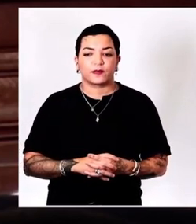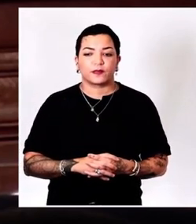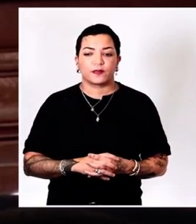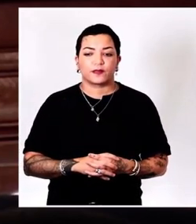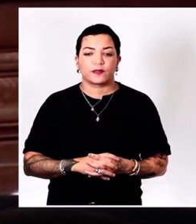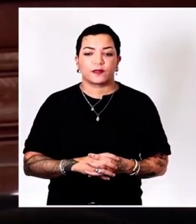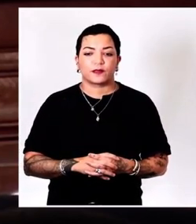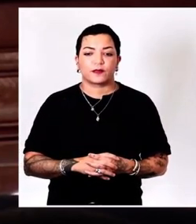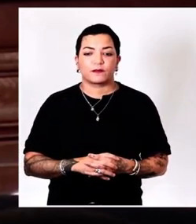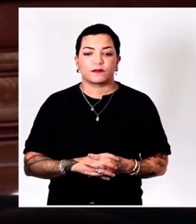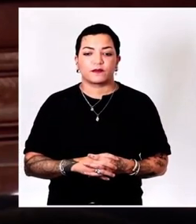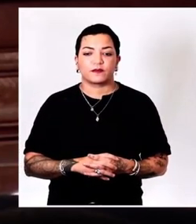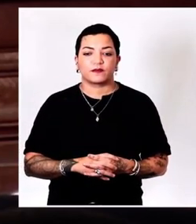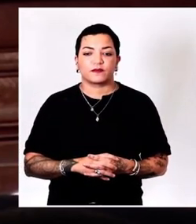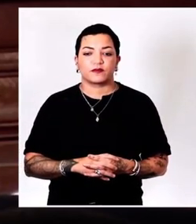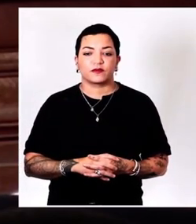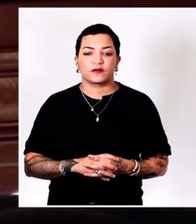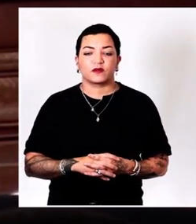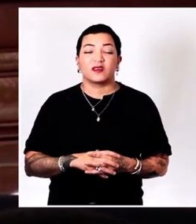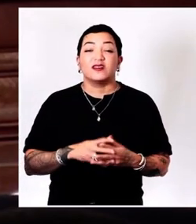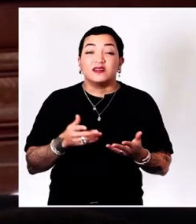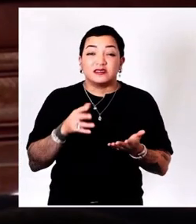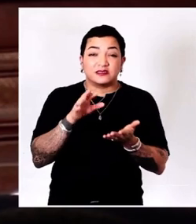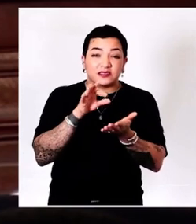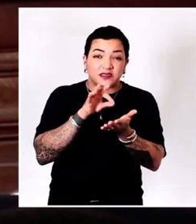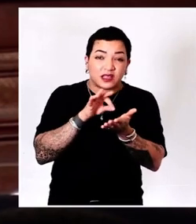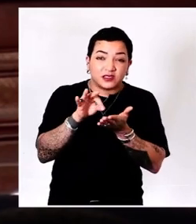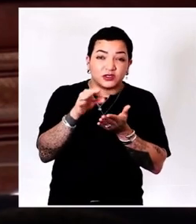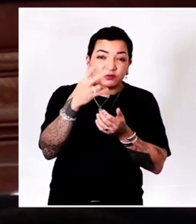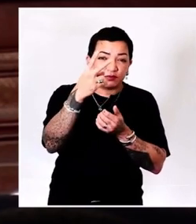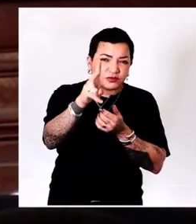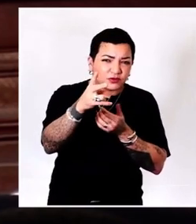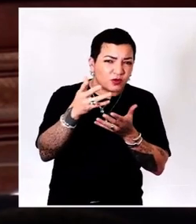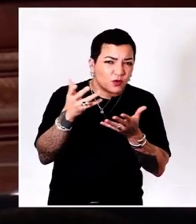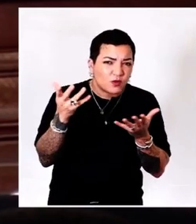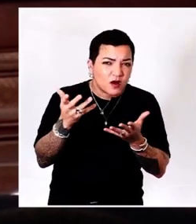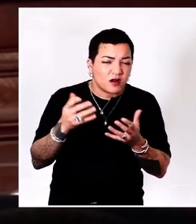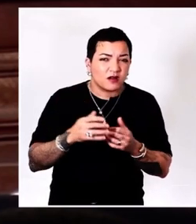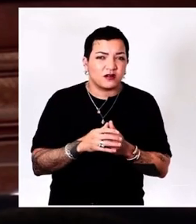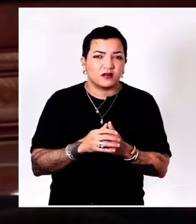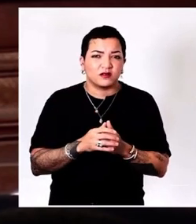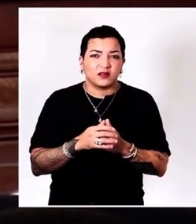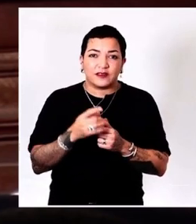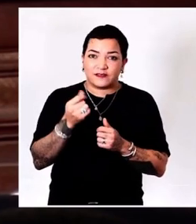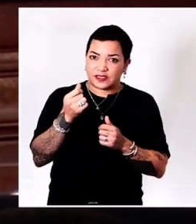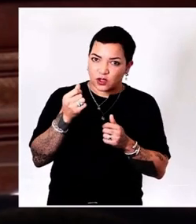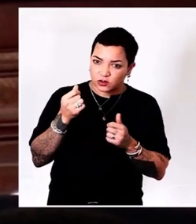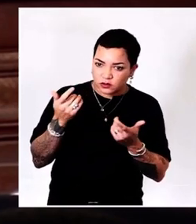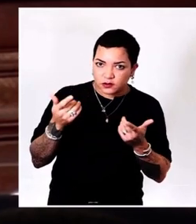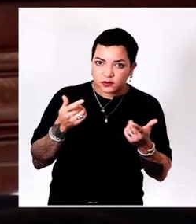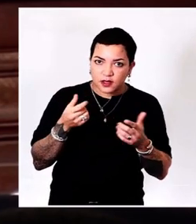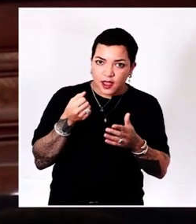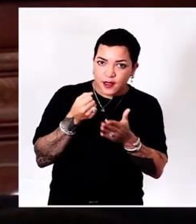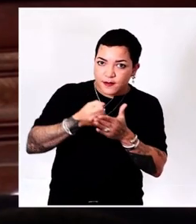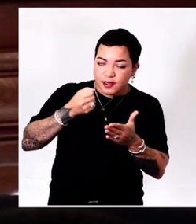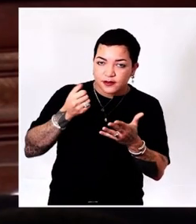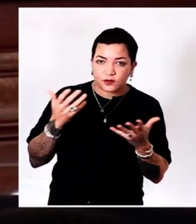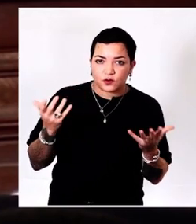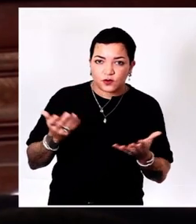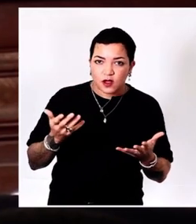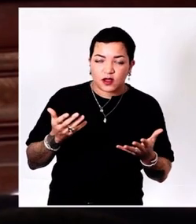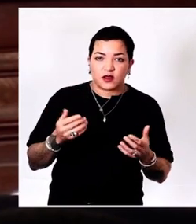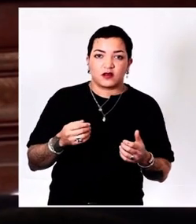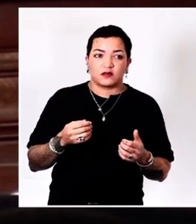de comprendre quelle stratégie vous allez mettre en place et quels impacts sur nos finances et sur les bénéficiaires bordelais, nous vous